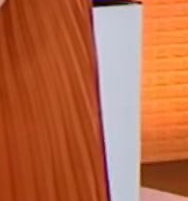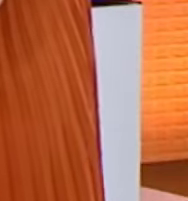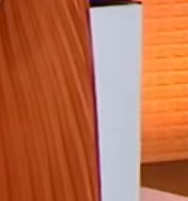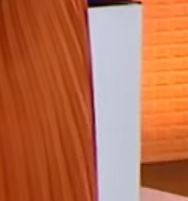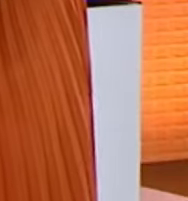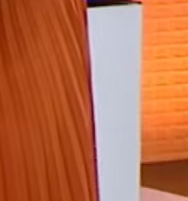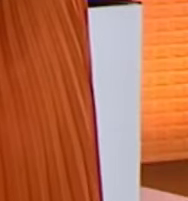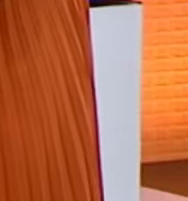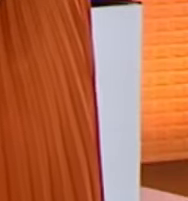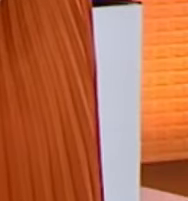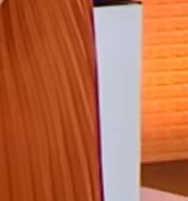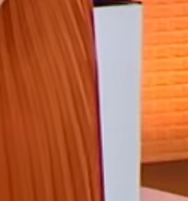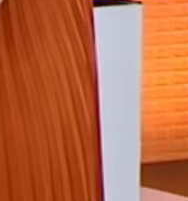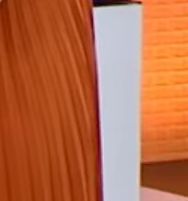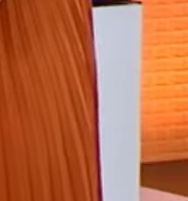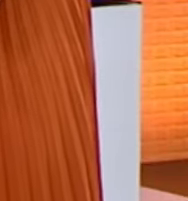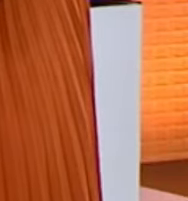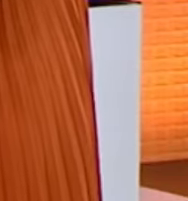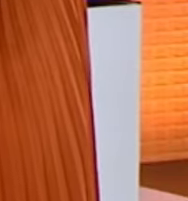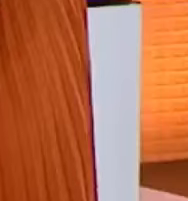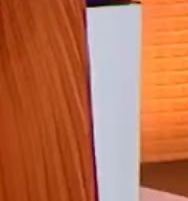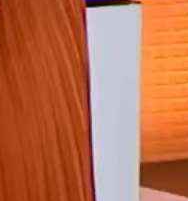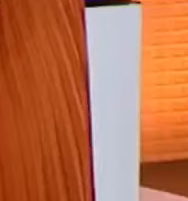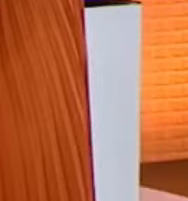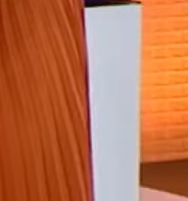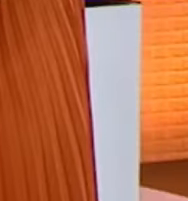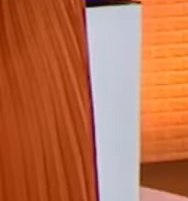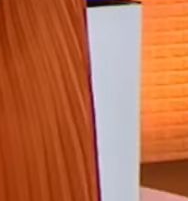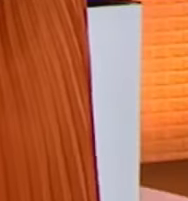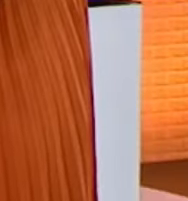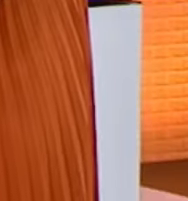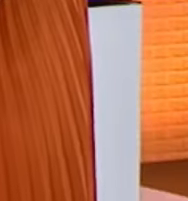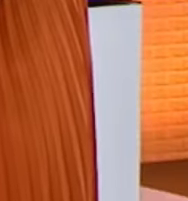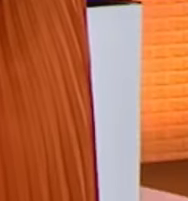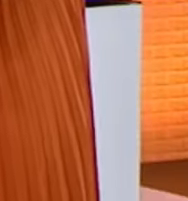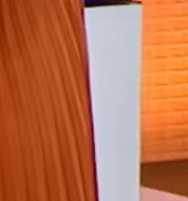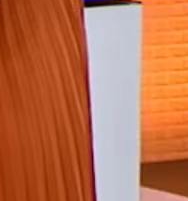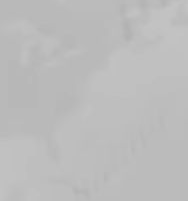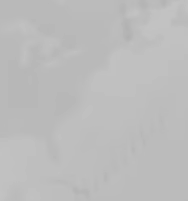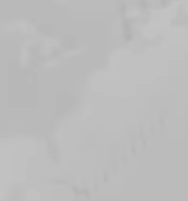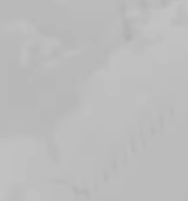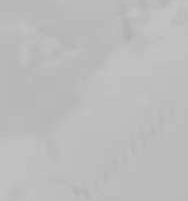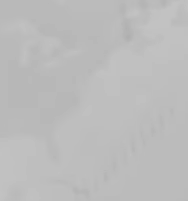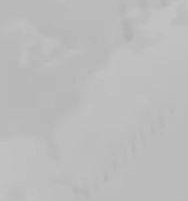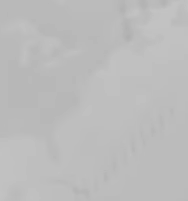niyo po kami sa GMA Pinoy TV at sa www.gmanews.tv.